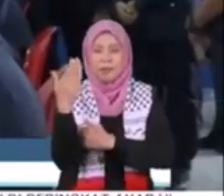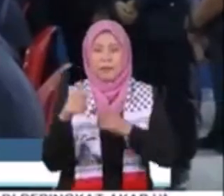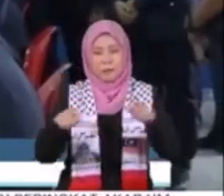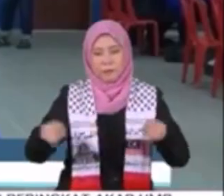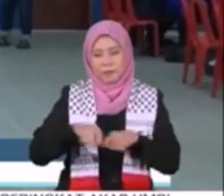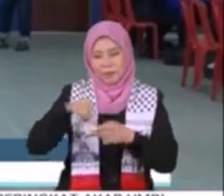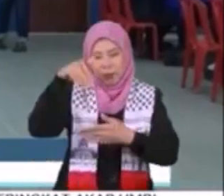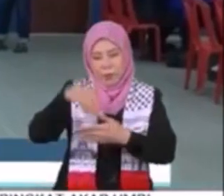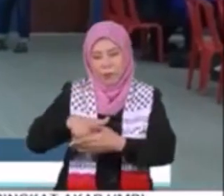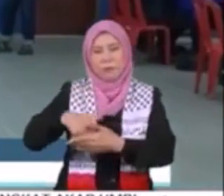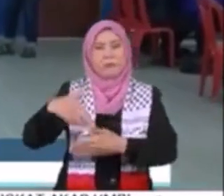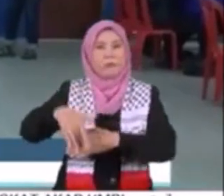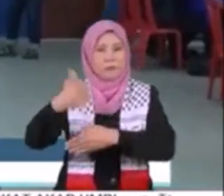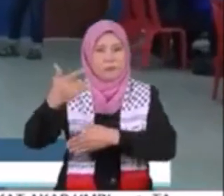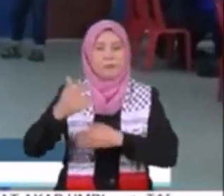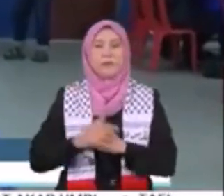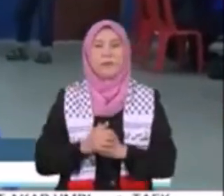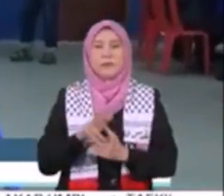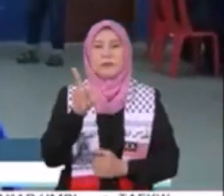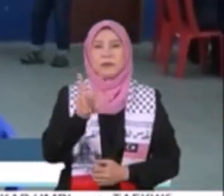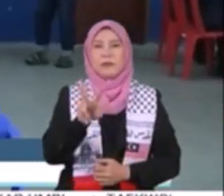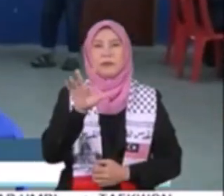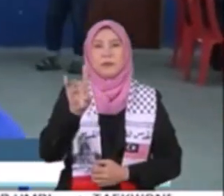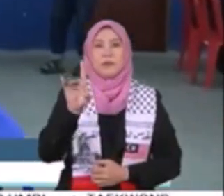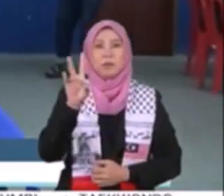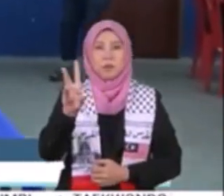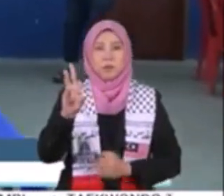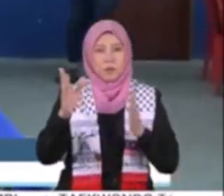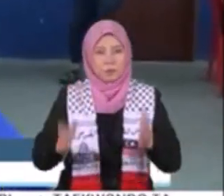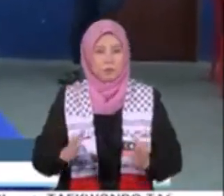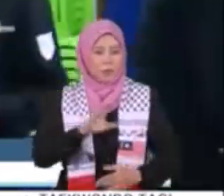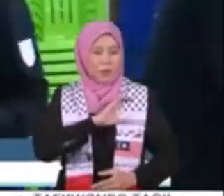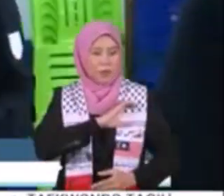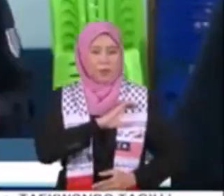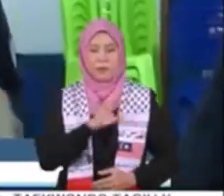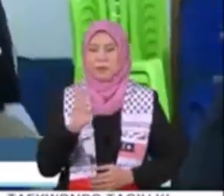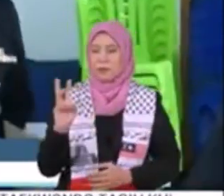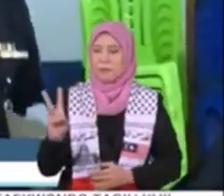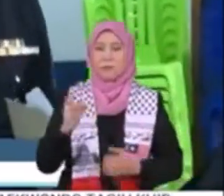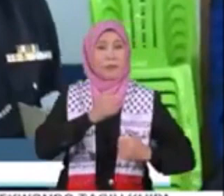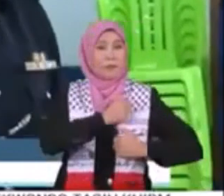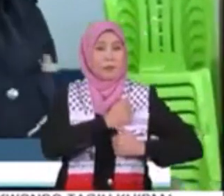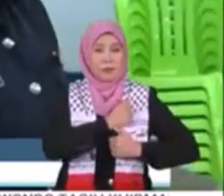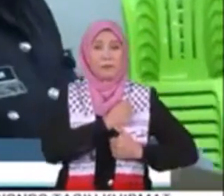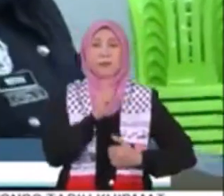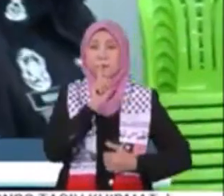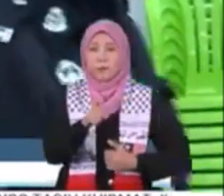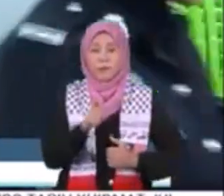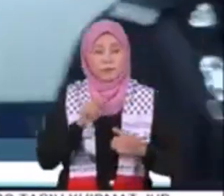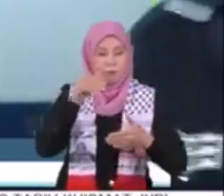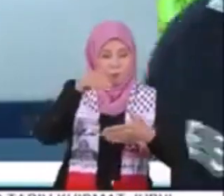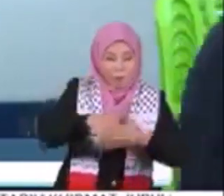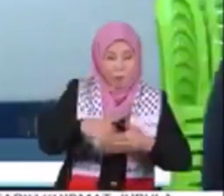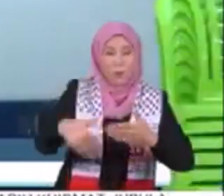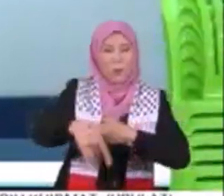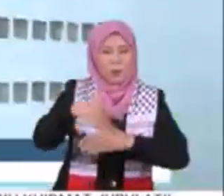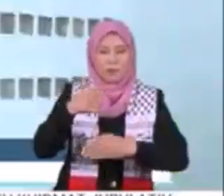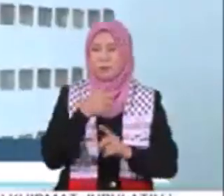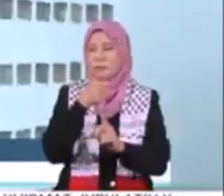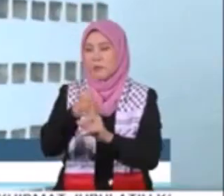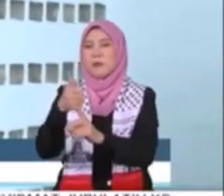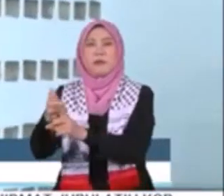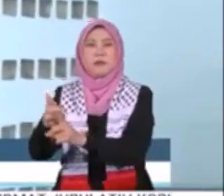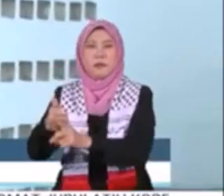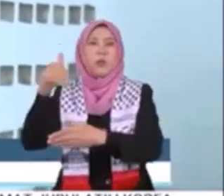lokasi pengundian awal kesemua 387 anggota Polis dan enam anggota tentera yang sepatutnya turut mengundi awal diarah